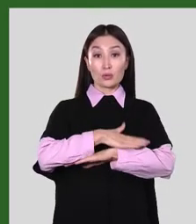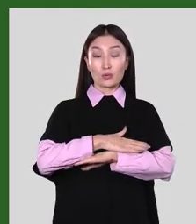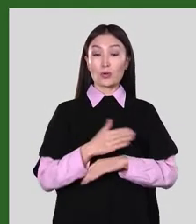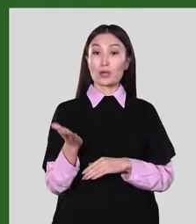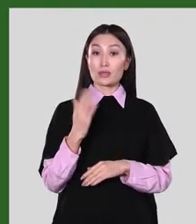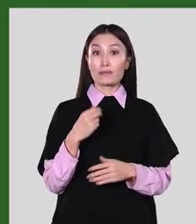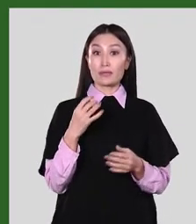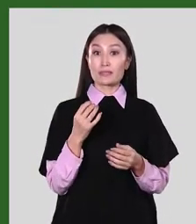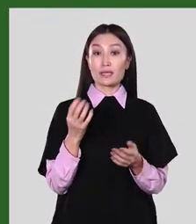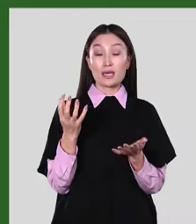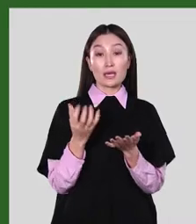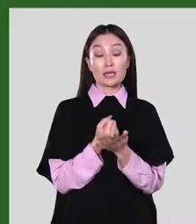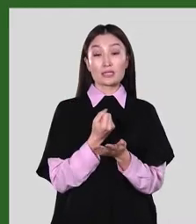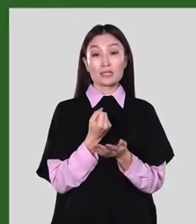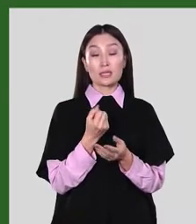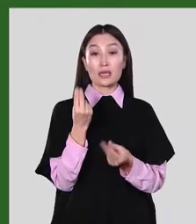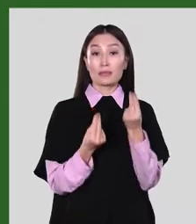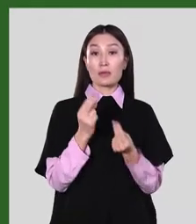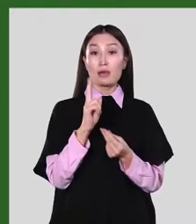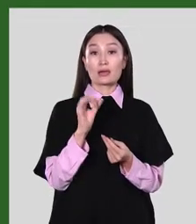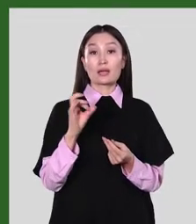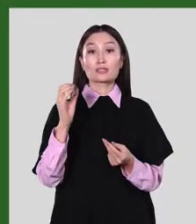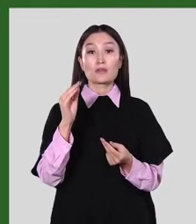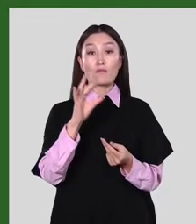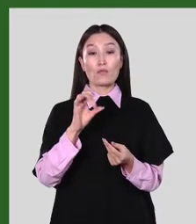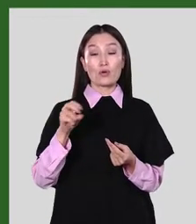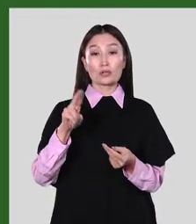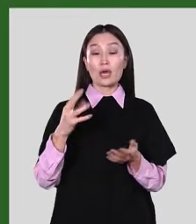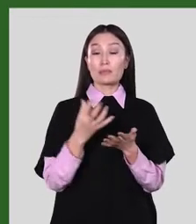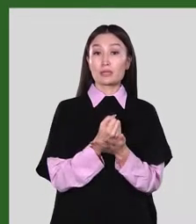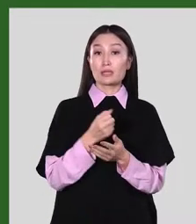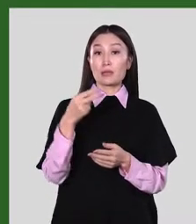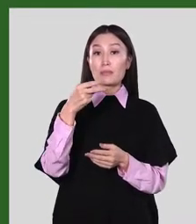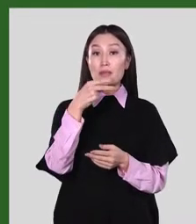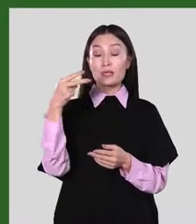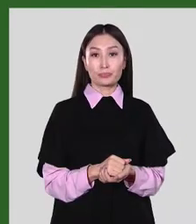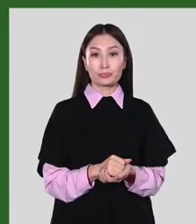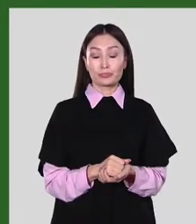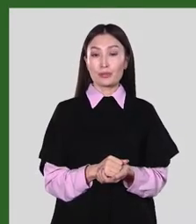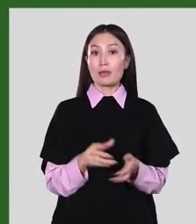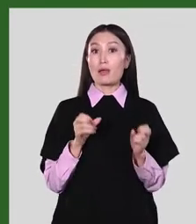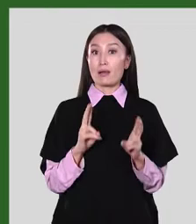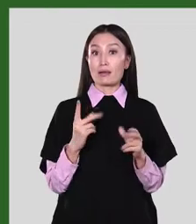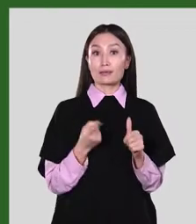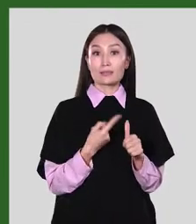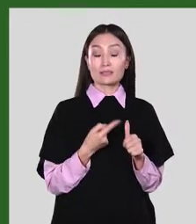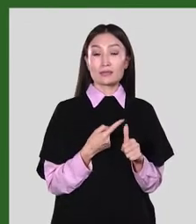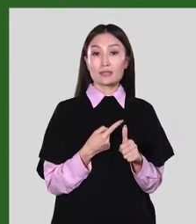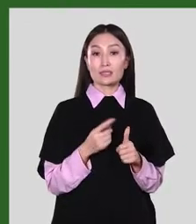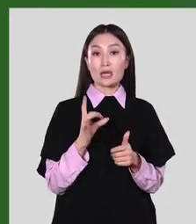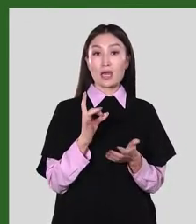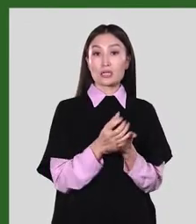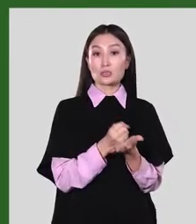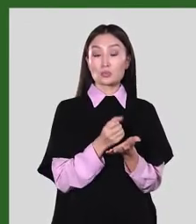давайте раскатаем с вами кроссворд и определим тему нашего урока как называются ресурсы